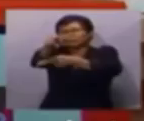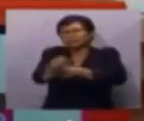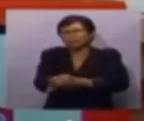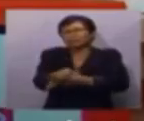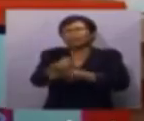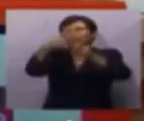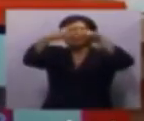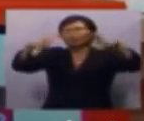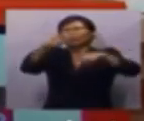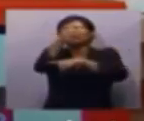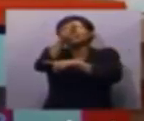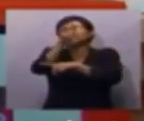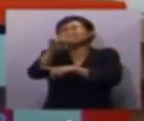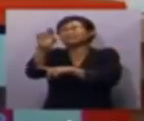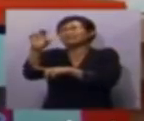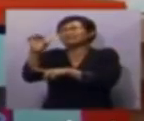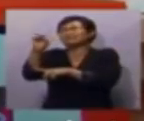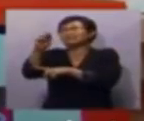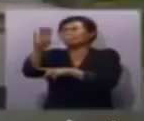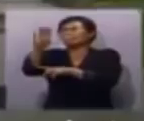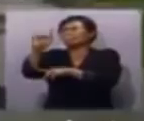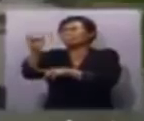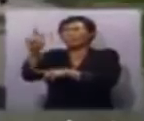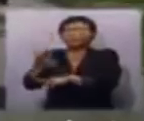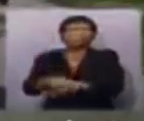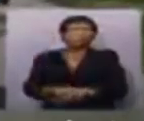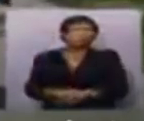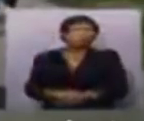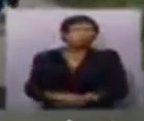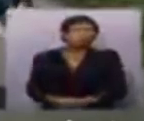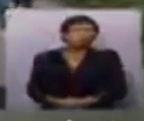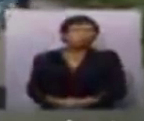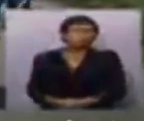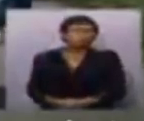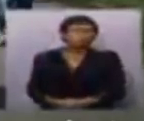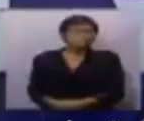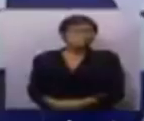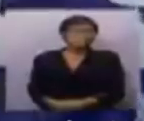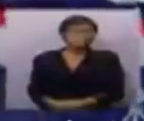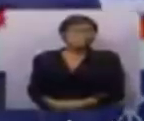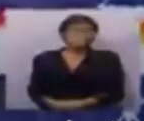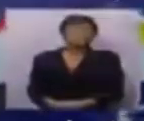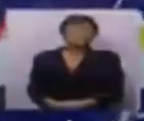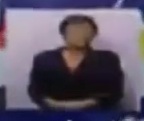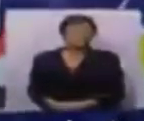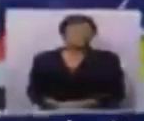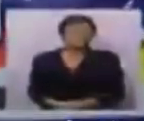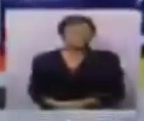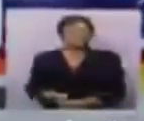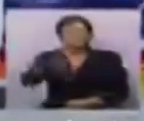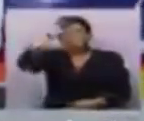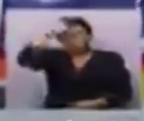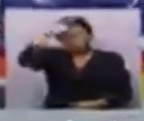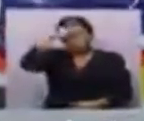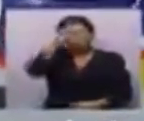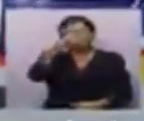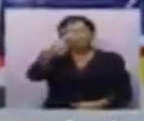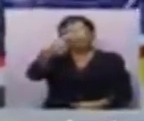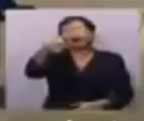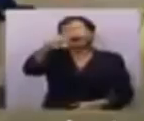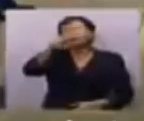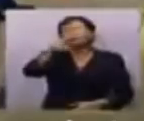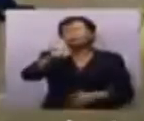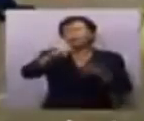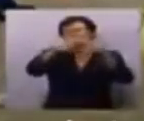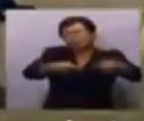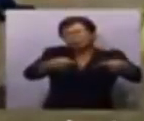Dewan Seri Rembau. Aduh. Datuk Seri Muhammad Hassan mula